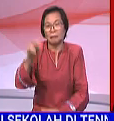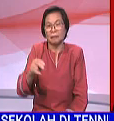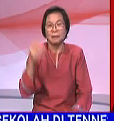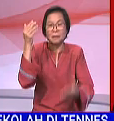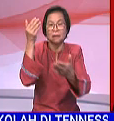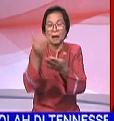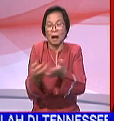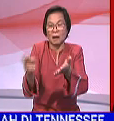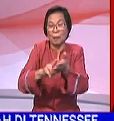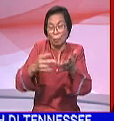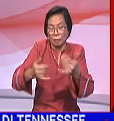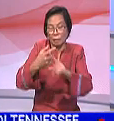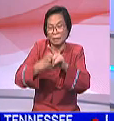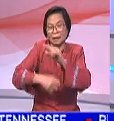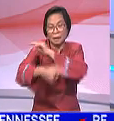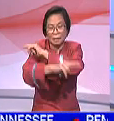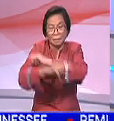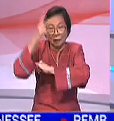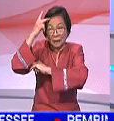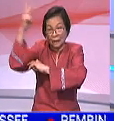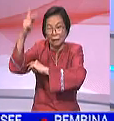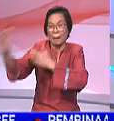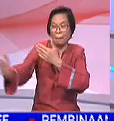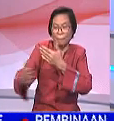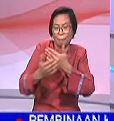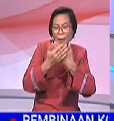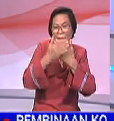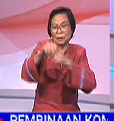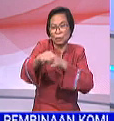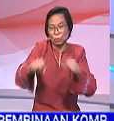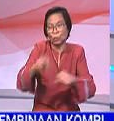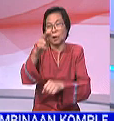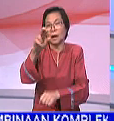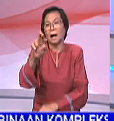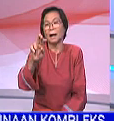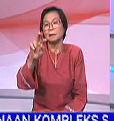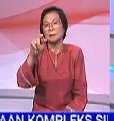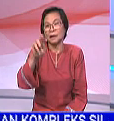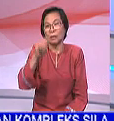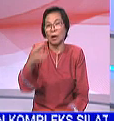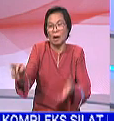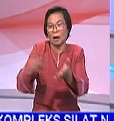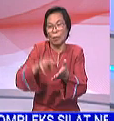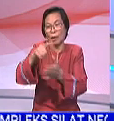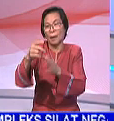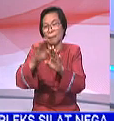Setakat ini sahaja laporan semasa dari negeri Cik Siti Wan Kembang. Kembali semula ke studio di Angkasa Puri untuk laporan lain berita